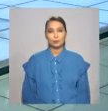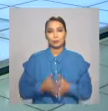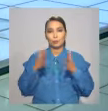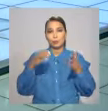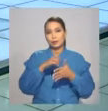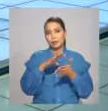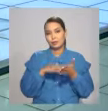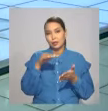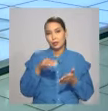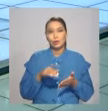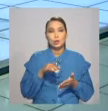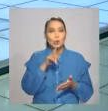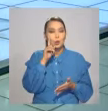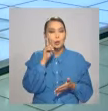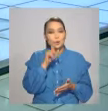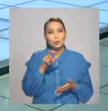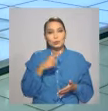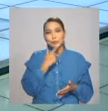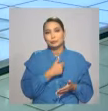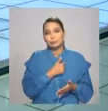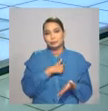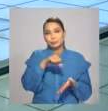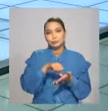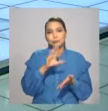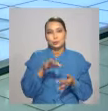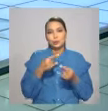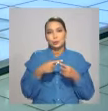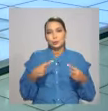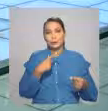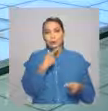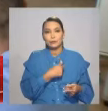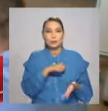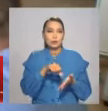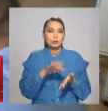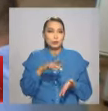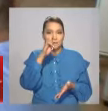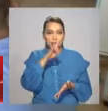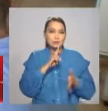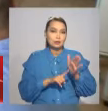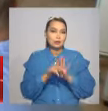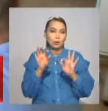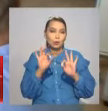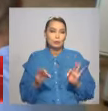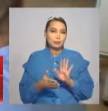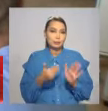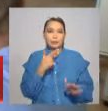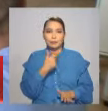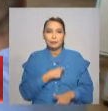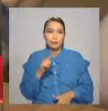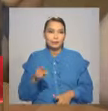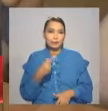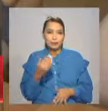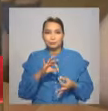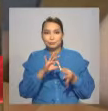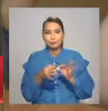Более 19 тысяч юношей пополнят ряды вооруженных сил и других войск. В Казахстане начался осенний призыв. Подробности призывной